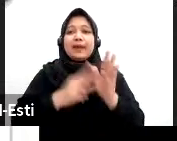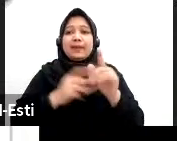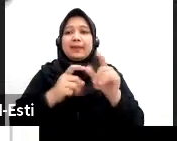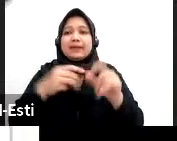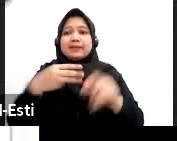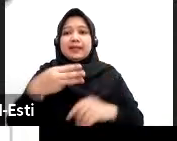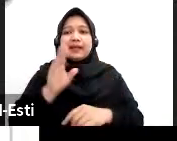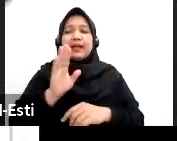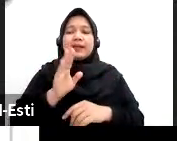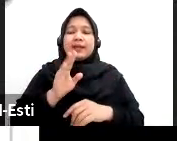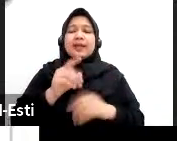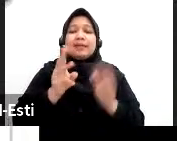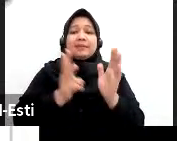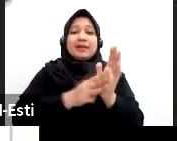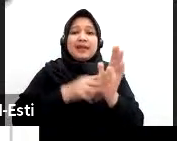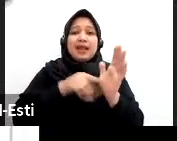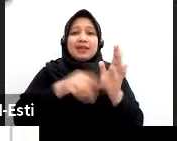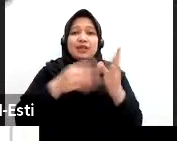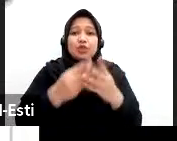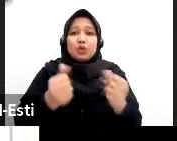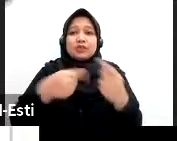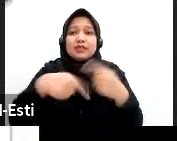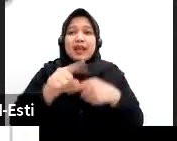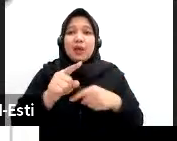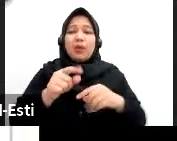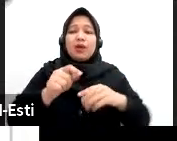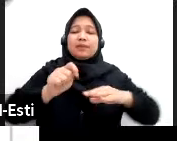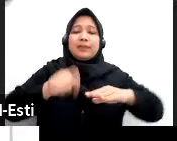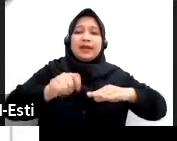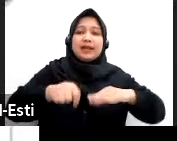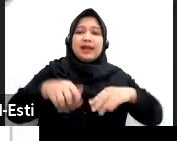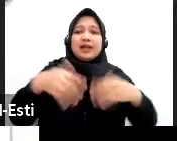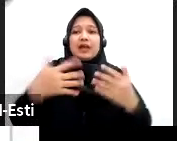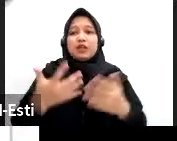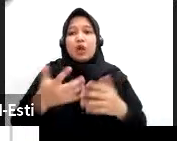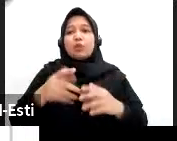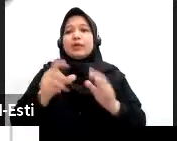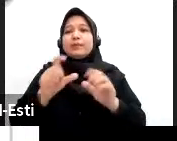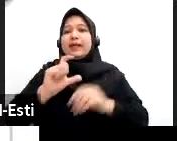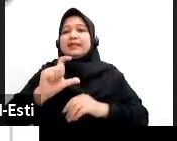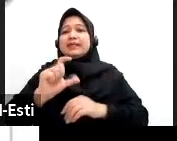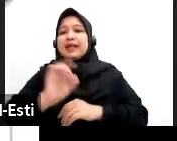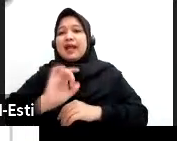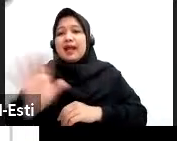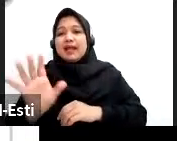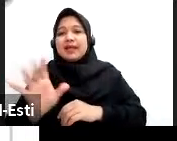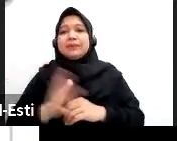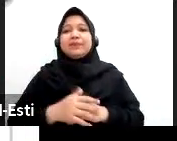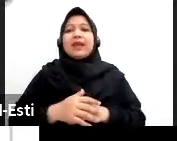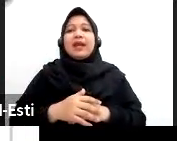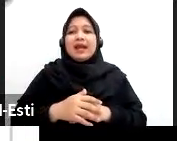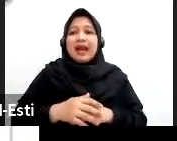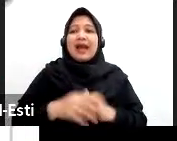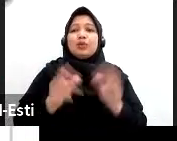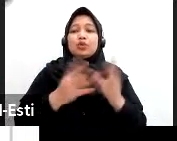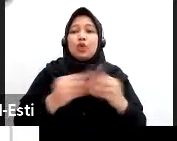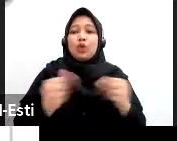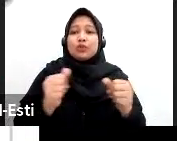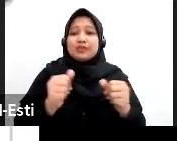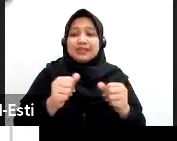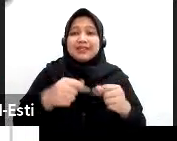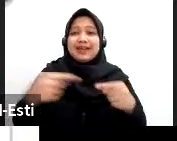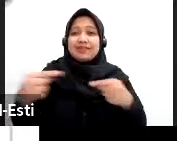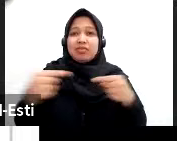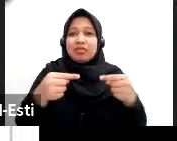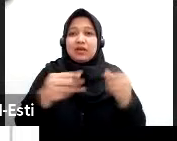menyelesaikan saya sengketa melalui pengajian atau melalui mekanisme penyelesaian sengketa lainnya dan akhirnya Sansekerta sebagaimana dimaksud ayat